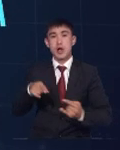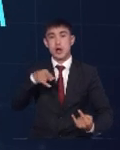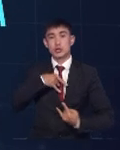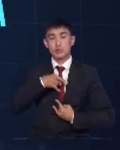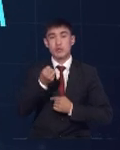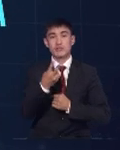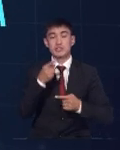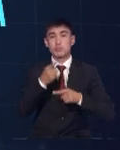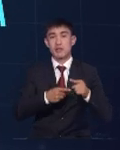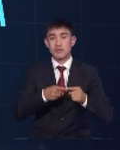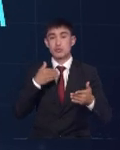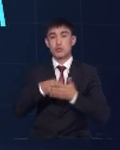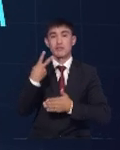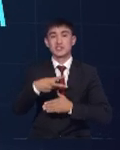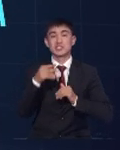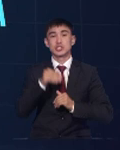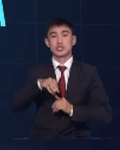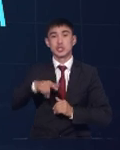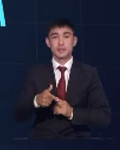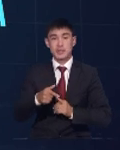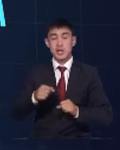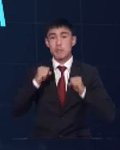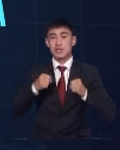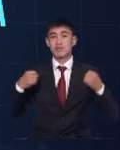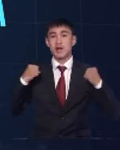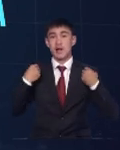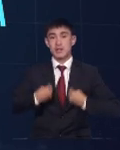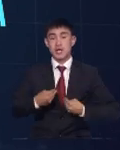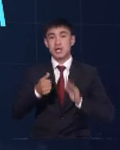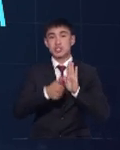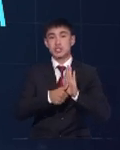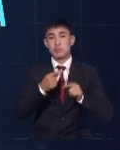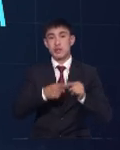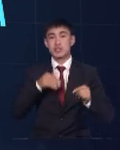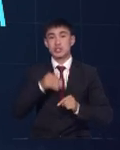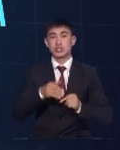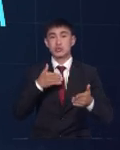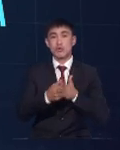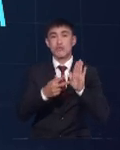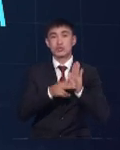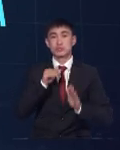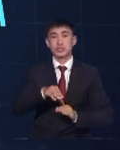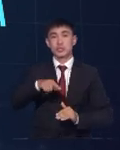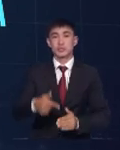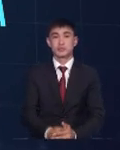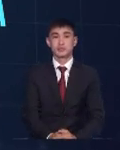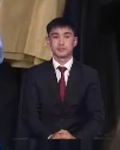от 12,5 до 20 тысяч тенге, спортивная одежда от 6,5 тысяч до 8 тысяч